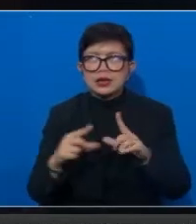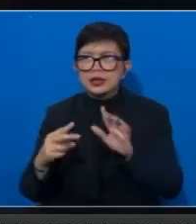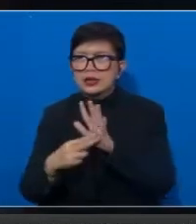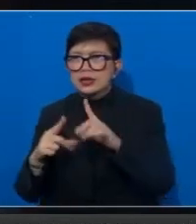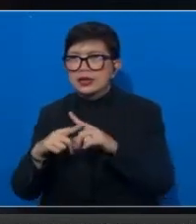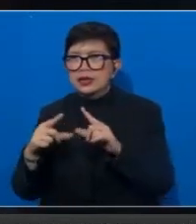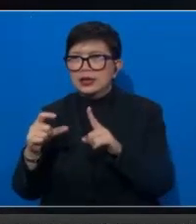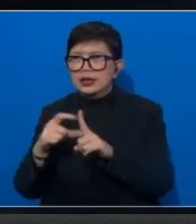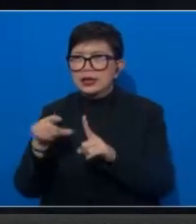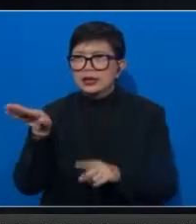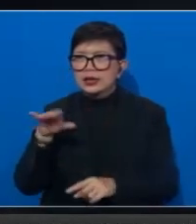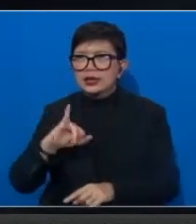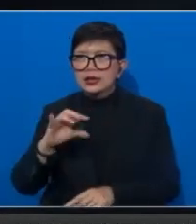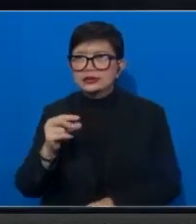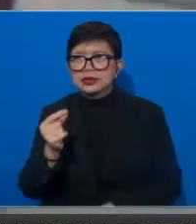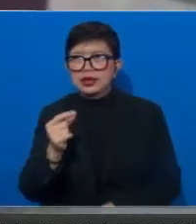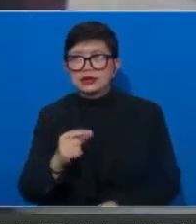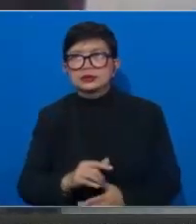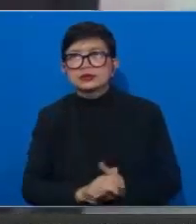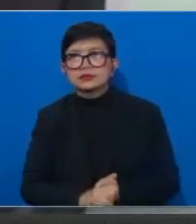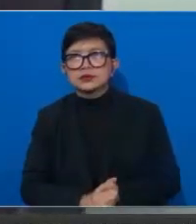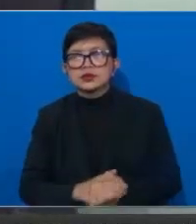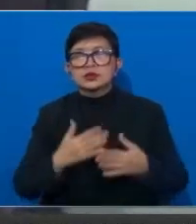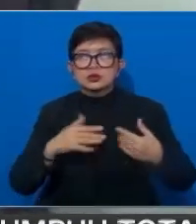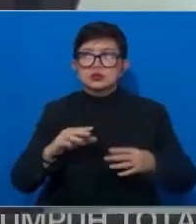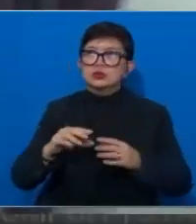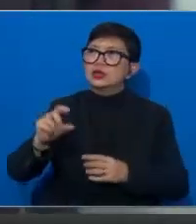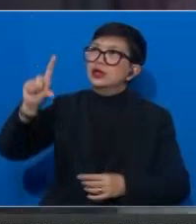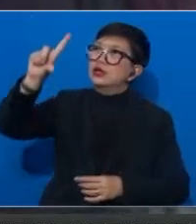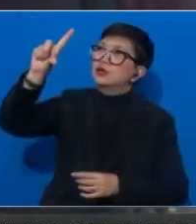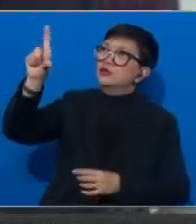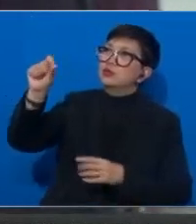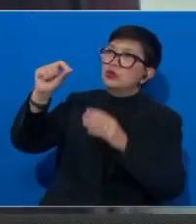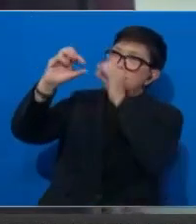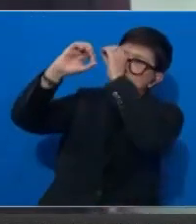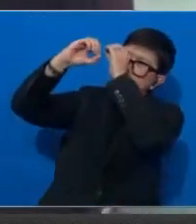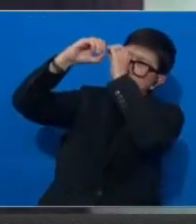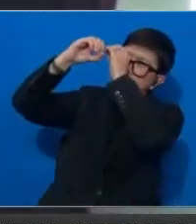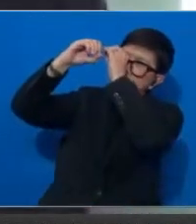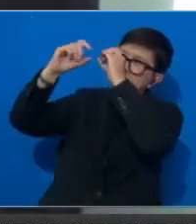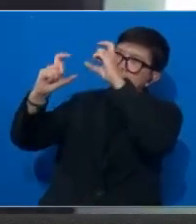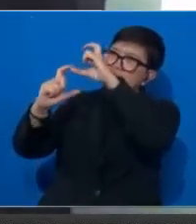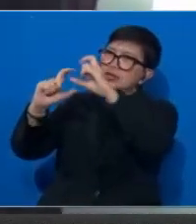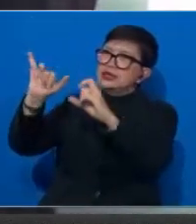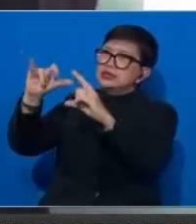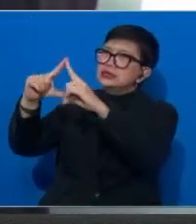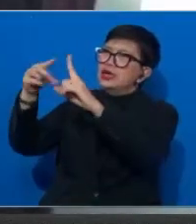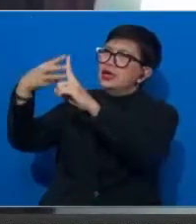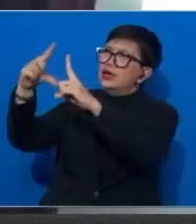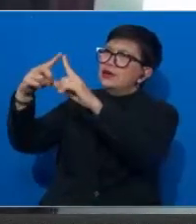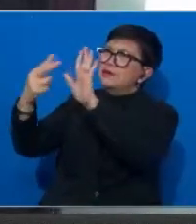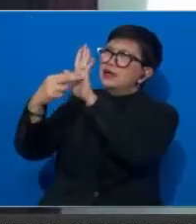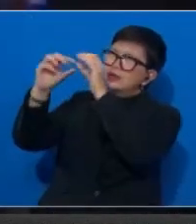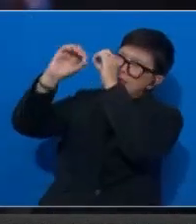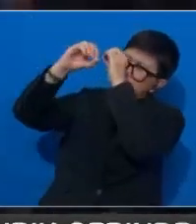Hijriah oleh Jemaah An-Nazir dilakukan setelah memantau perjalanan bulan Syaban. Selain melihat dan memantau